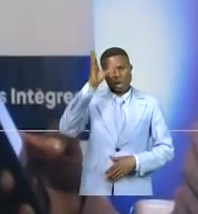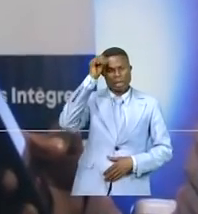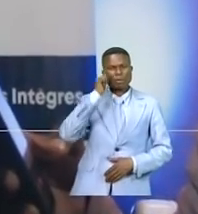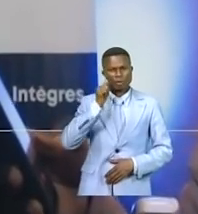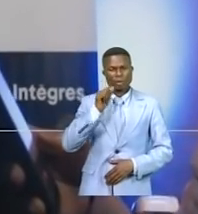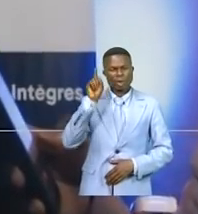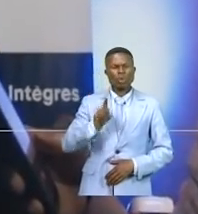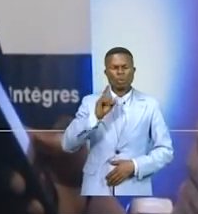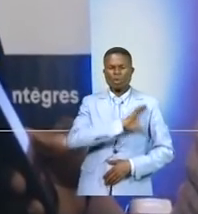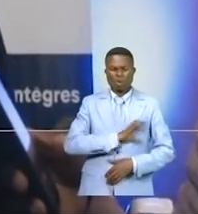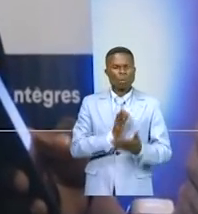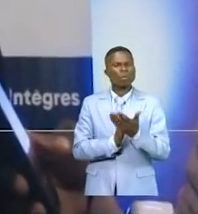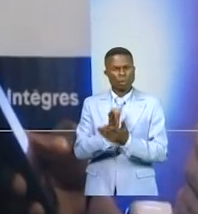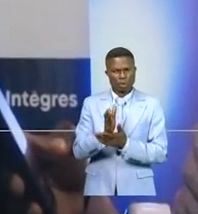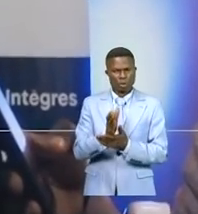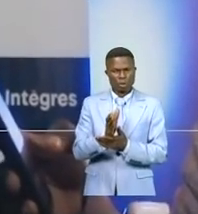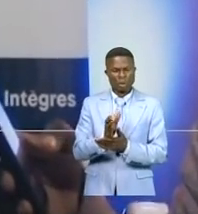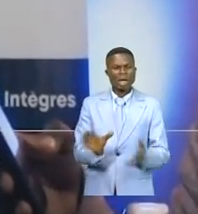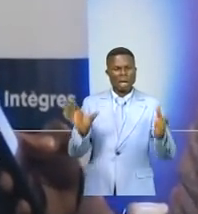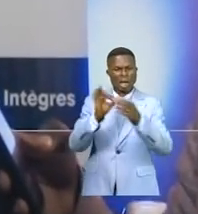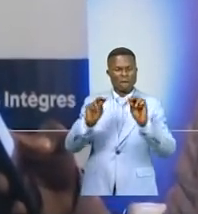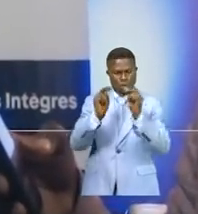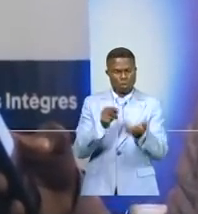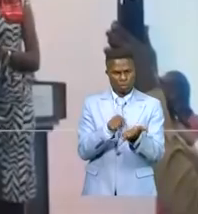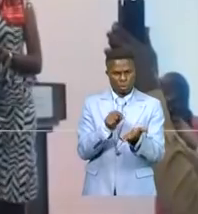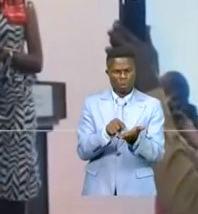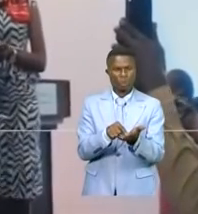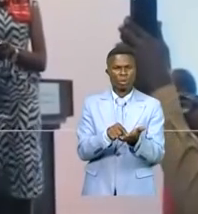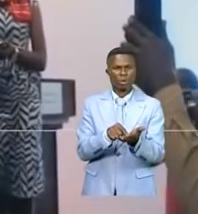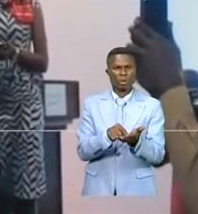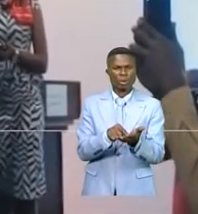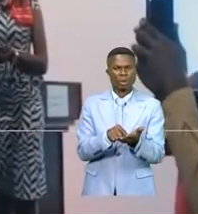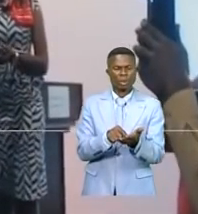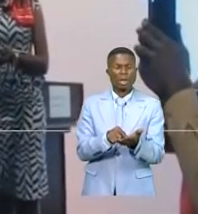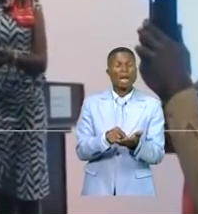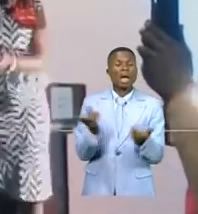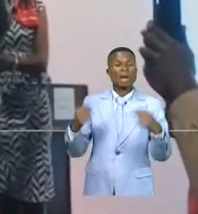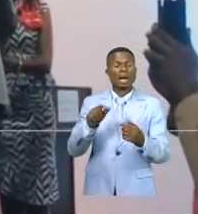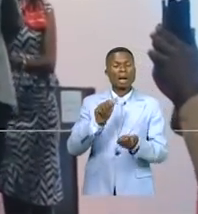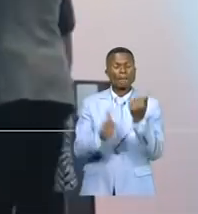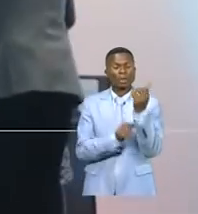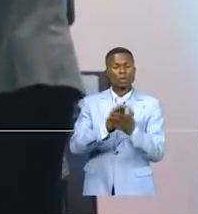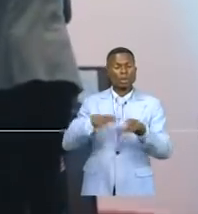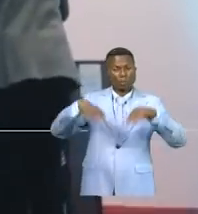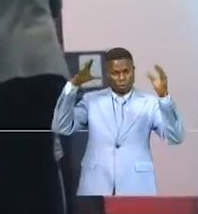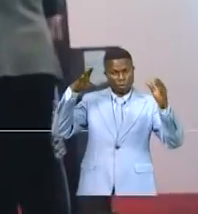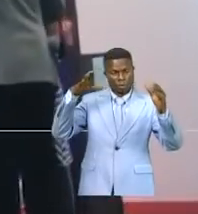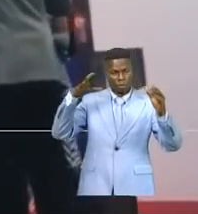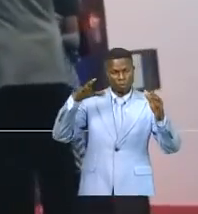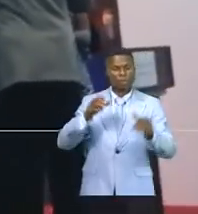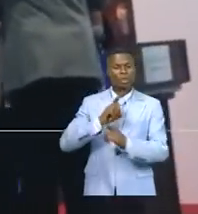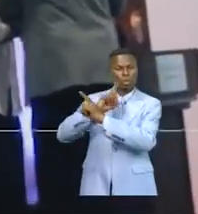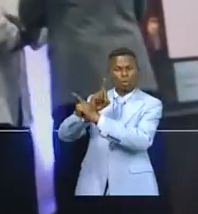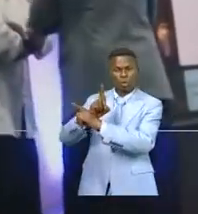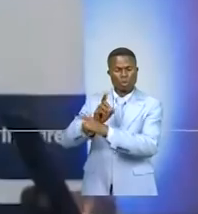nous faut l'intégrité, de rejoindre cette famille, parce que plus nous serons nombreux, plus nous allons défendre